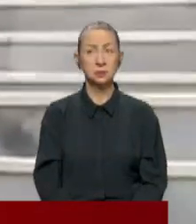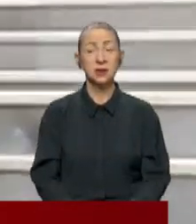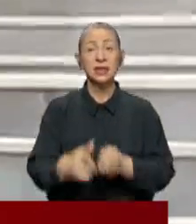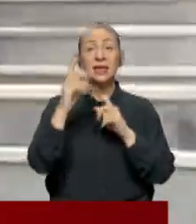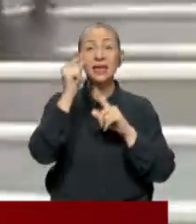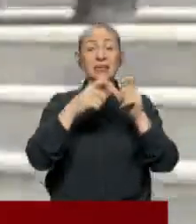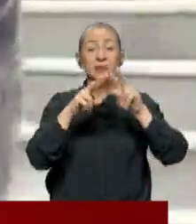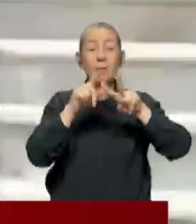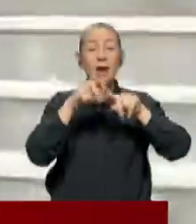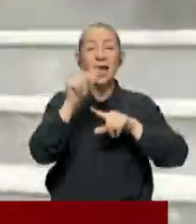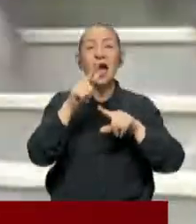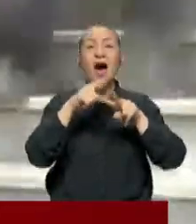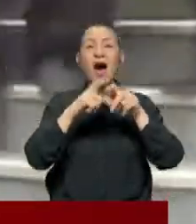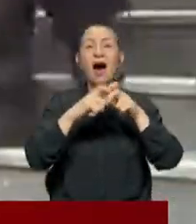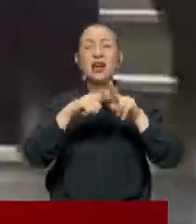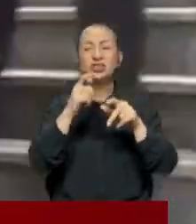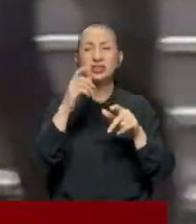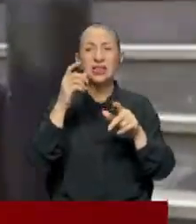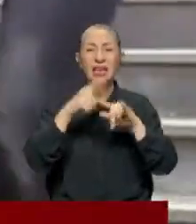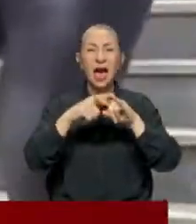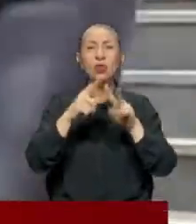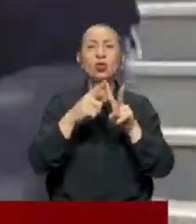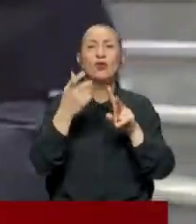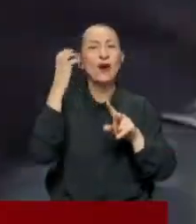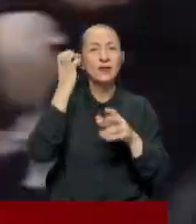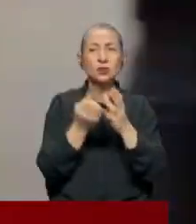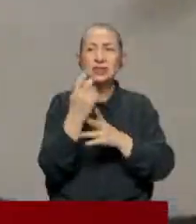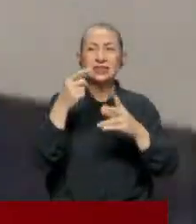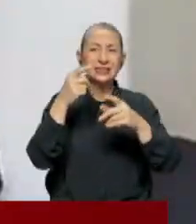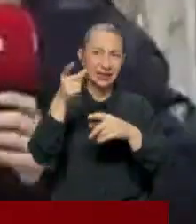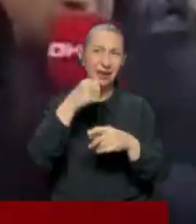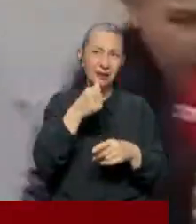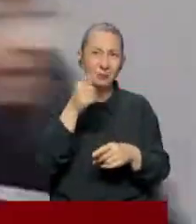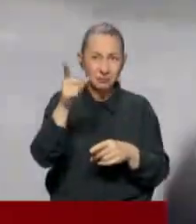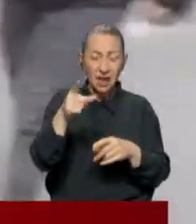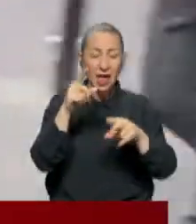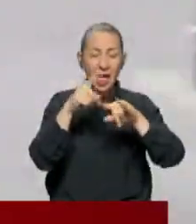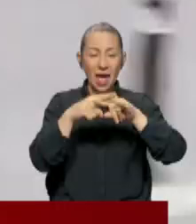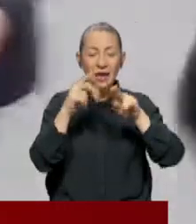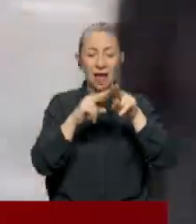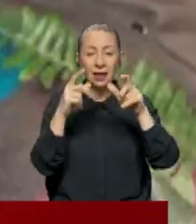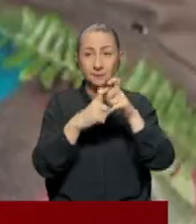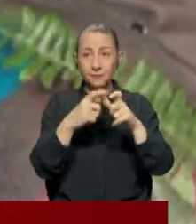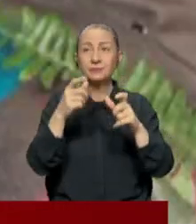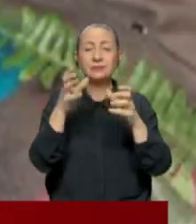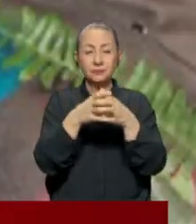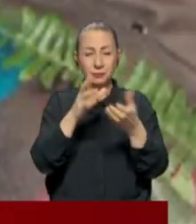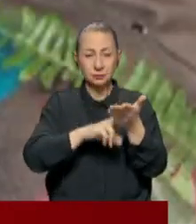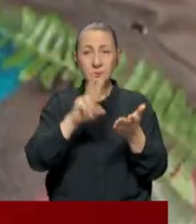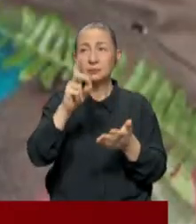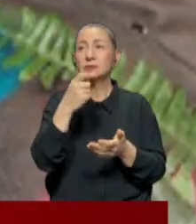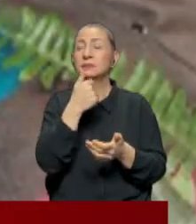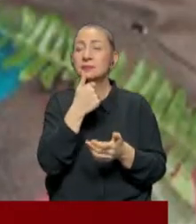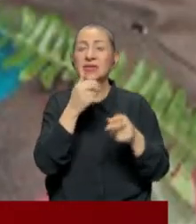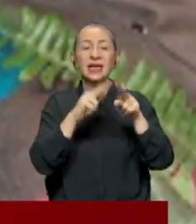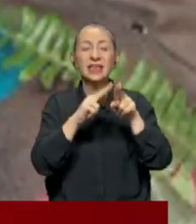İsmail Ağa cemaatinden Hira Nur Vakfı'nın kurucusu Yusuf Ziya Gümüşel, 6 yaşındaki kızı HKG'yi tarikat üyesi 29 yaşındaki